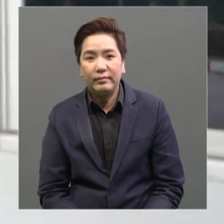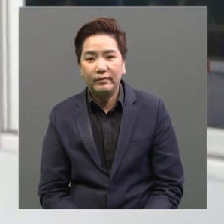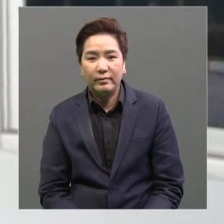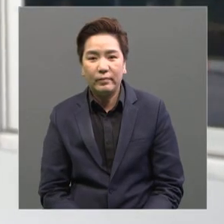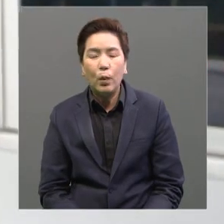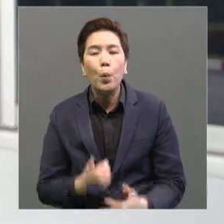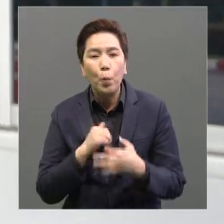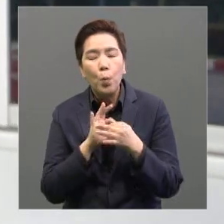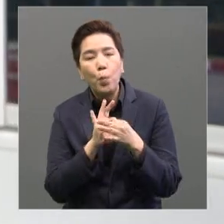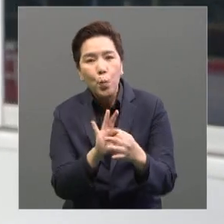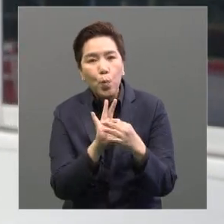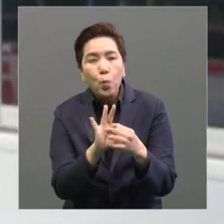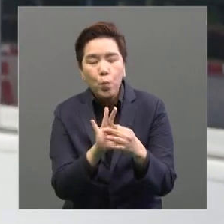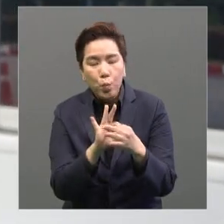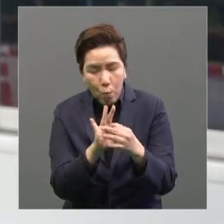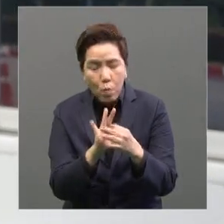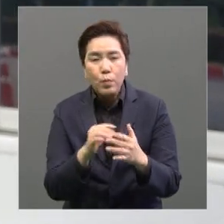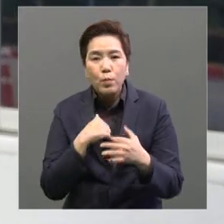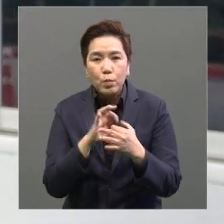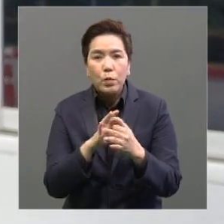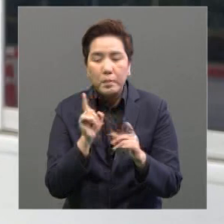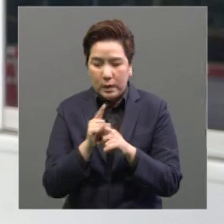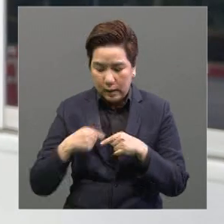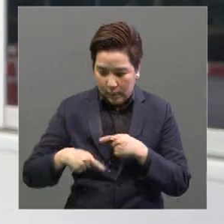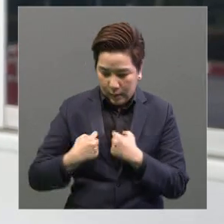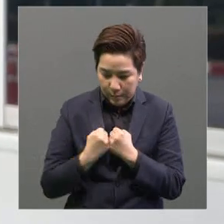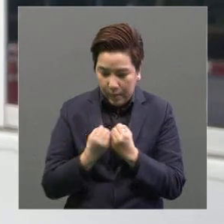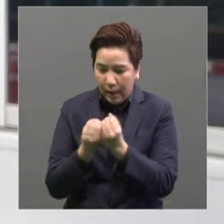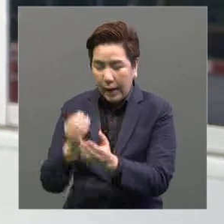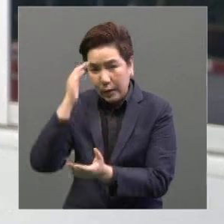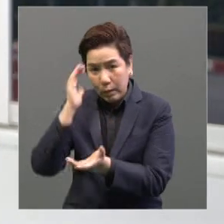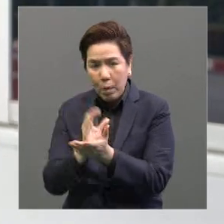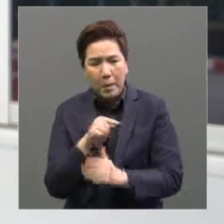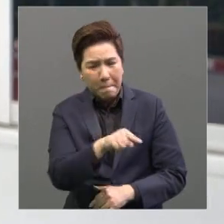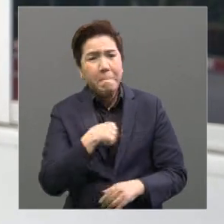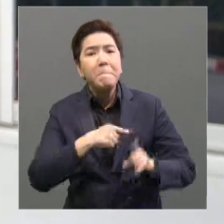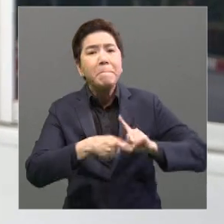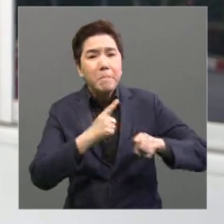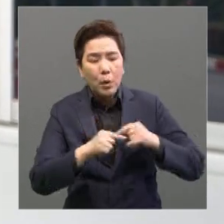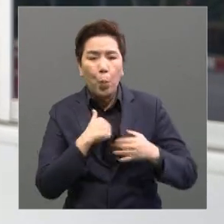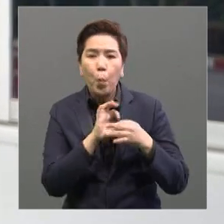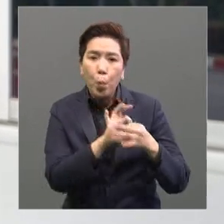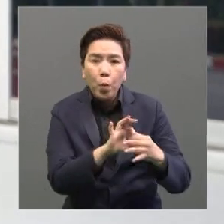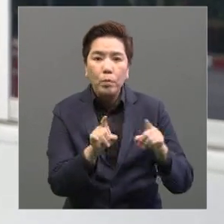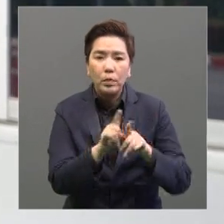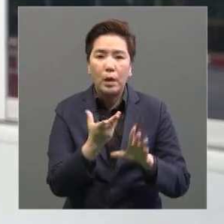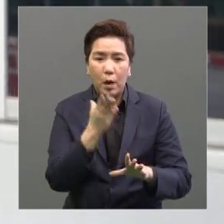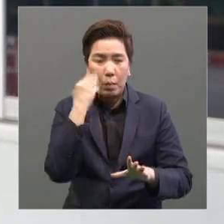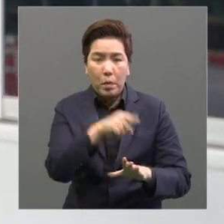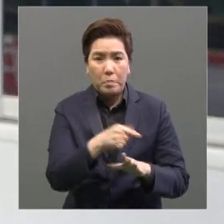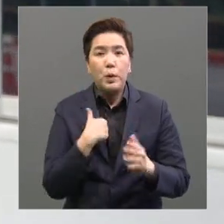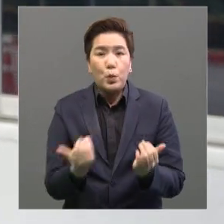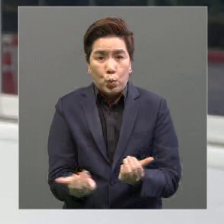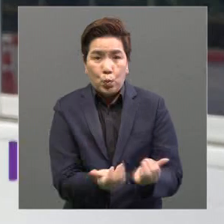เป็นห่วงครับถามคิดว่าเป็นห่วงแล้วก็คือเป็นกำลังใจให้เจ้าหน้าที่แล้วก็เป็นห่วงเพื่อนด้วยนะครับก็คือขอมีลูก ครับ ข